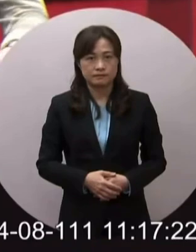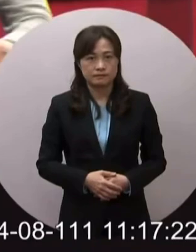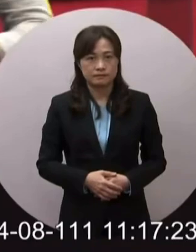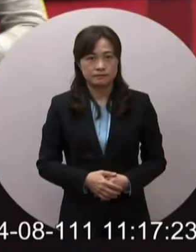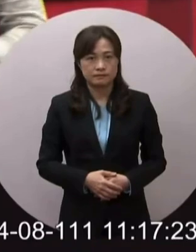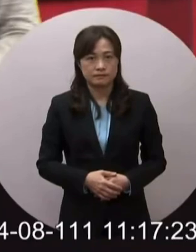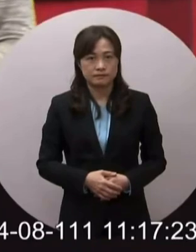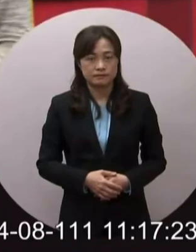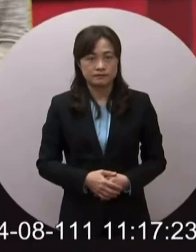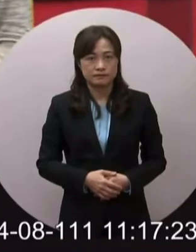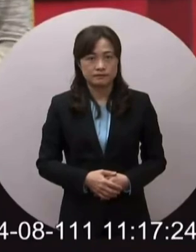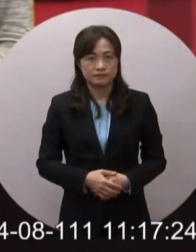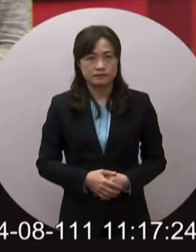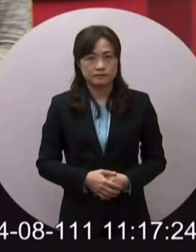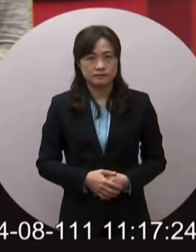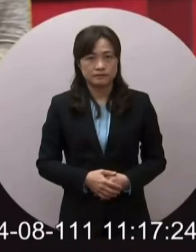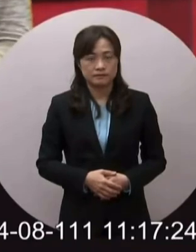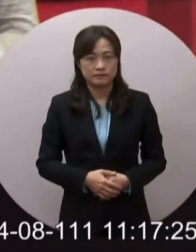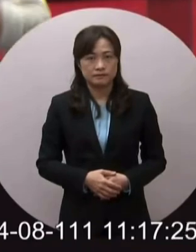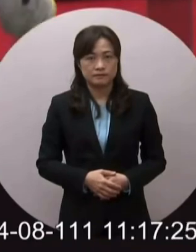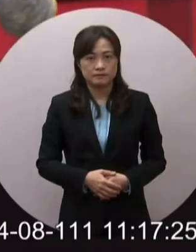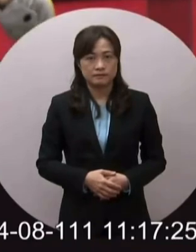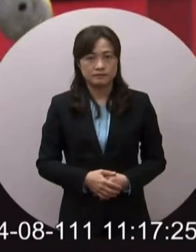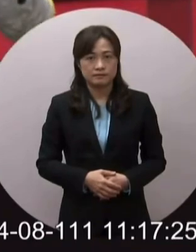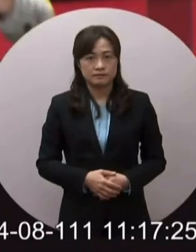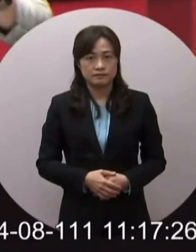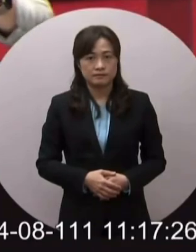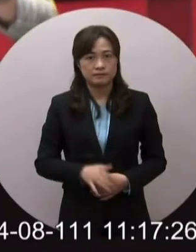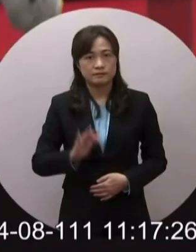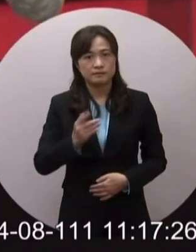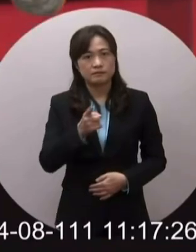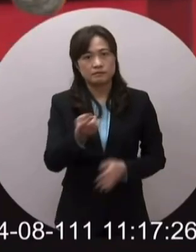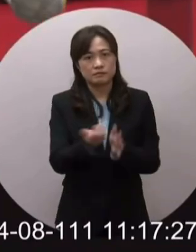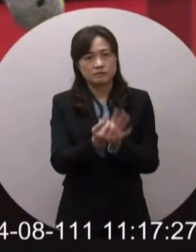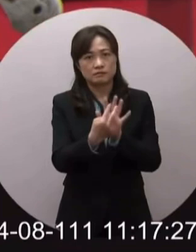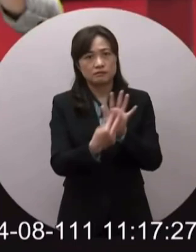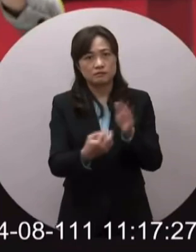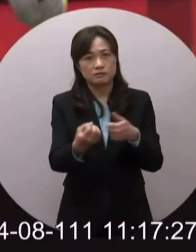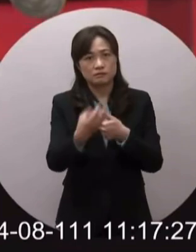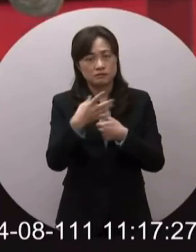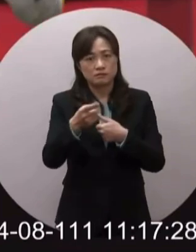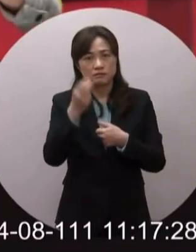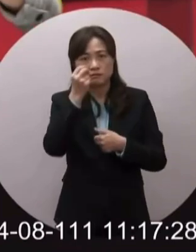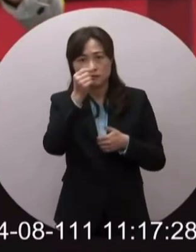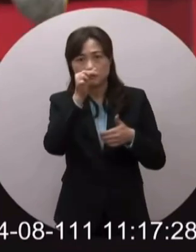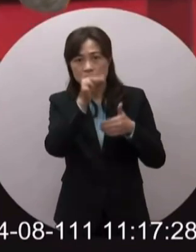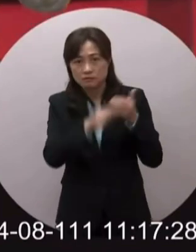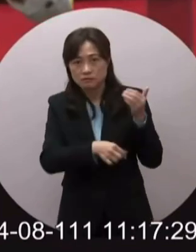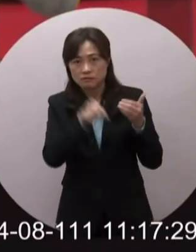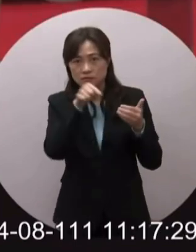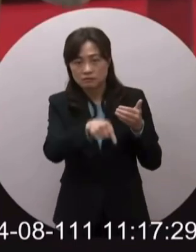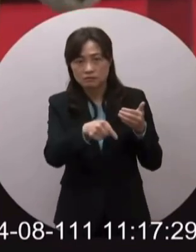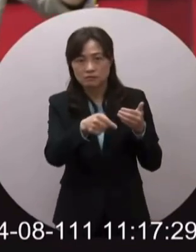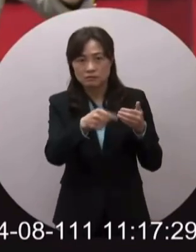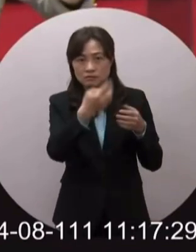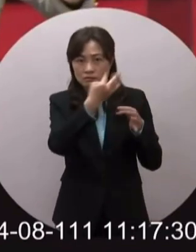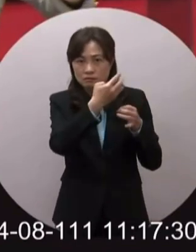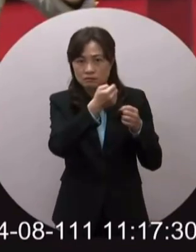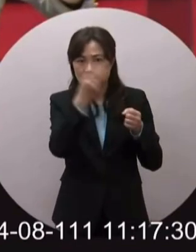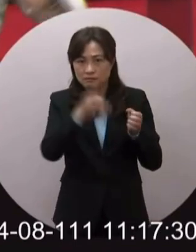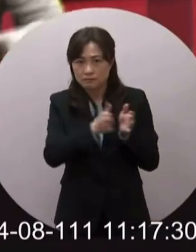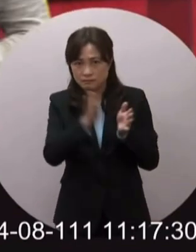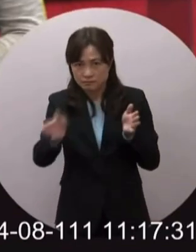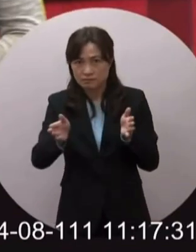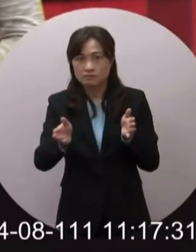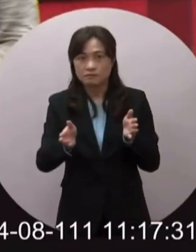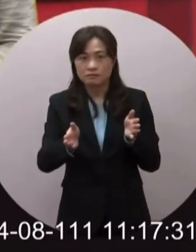些都会整个来盘。 所以变成，但是刚才您的回答说，已经特别条例应该是倾向会再延。 对，